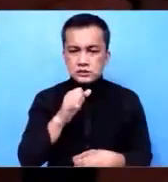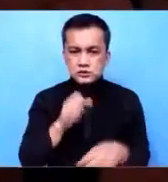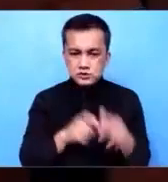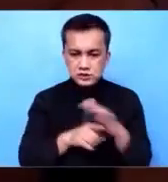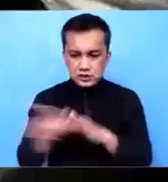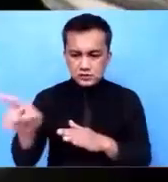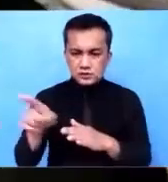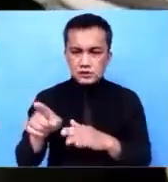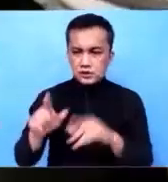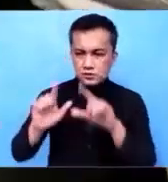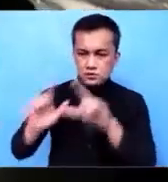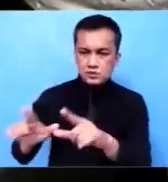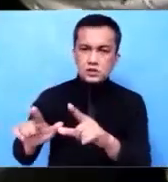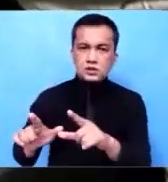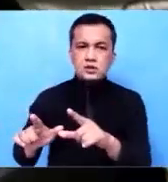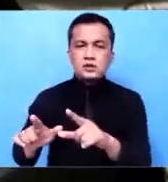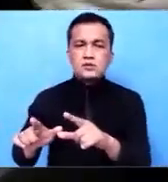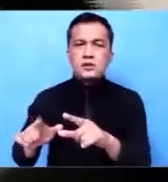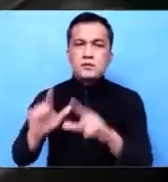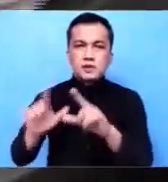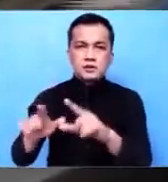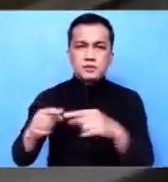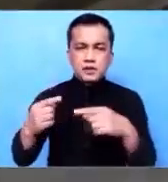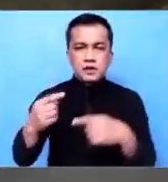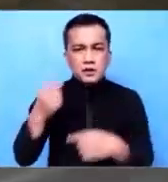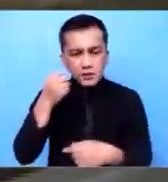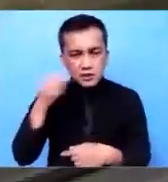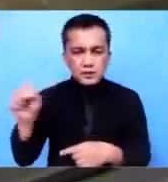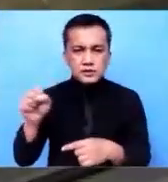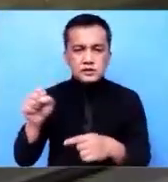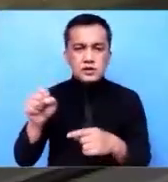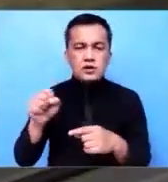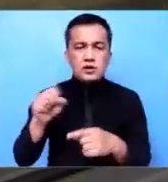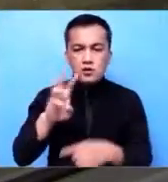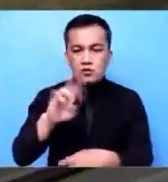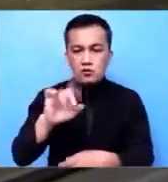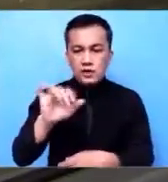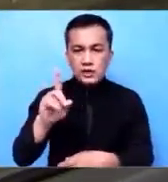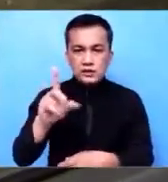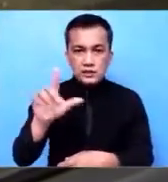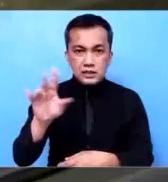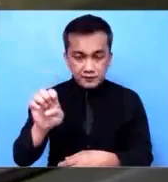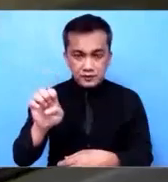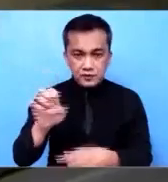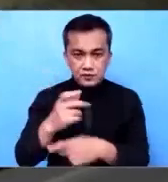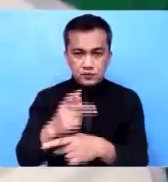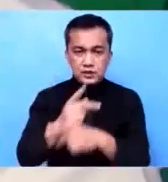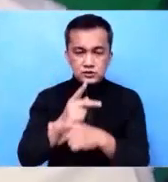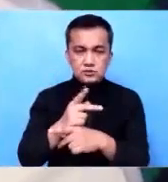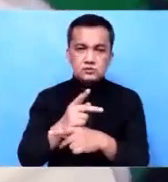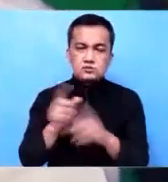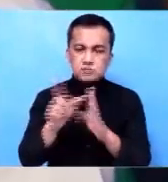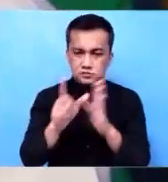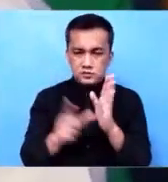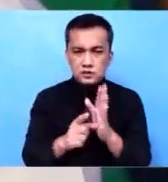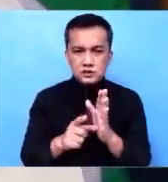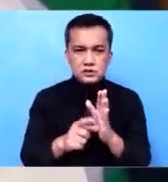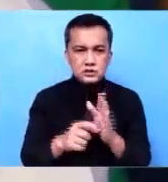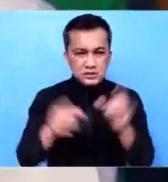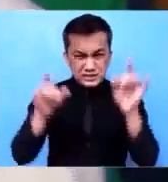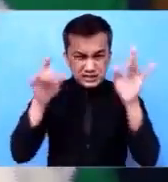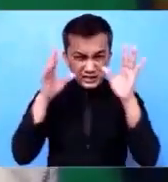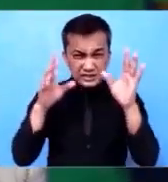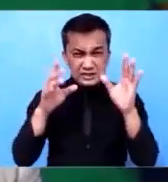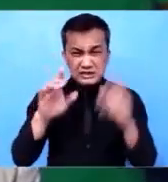ng paglabag sa Wildlife Protection Act. Napaka critically endangered ang kategory nito. So once